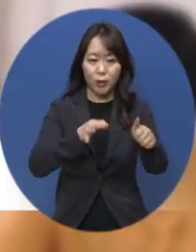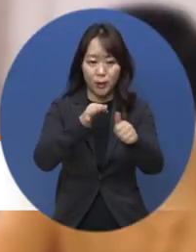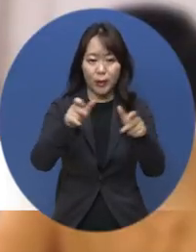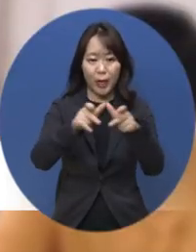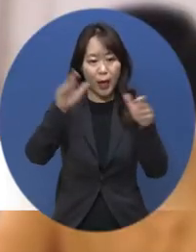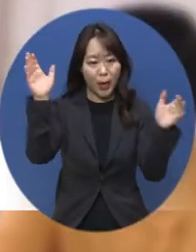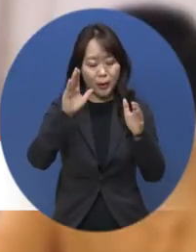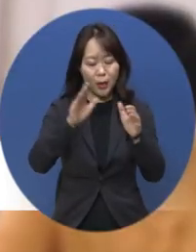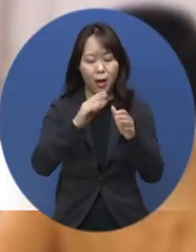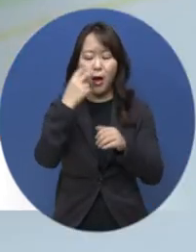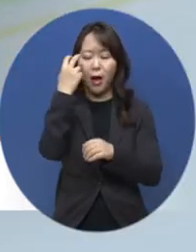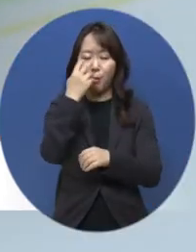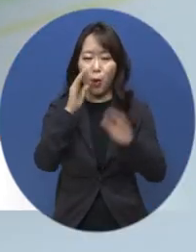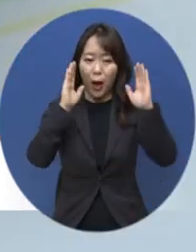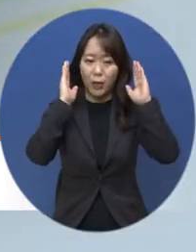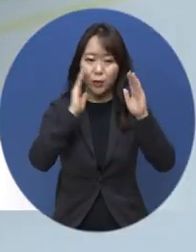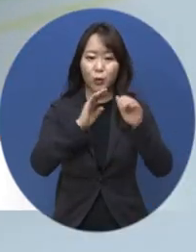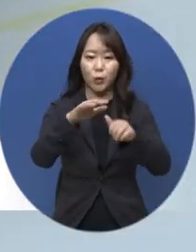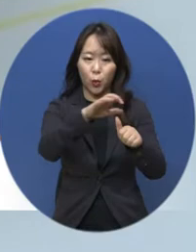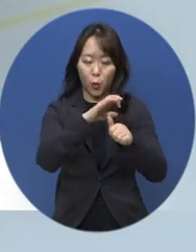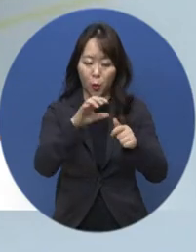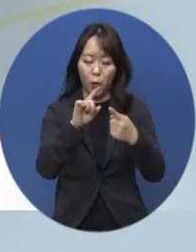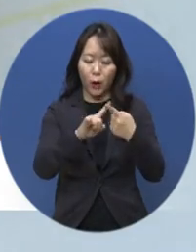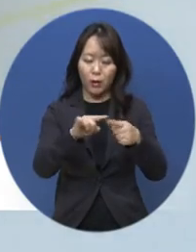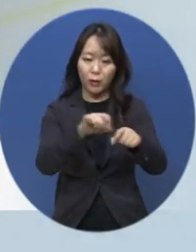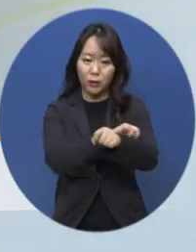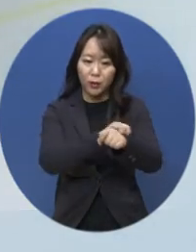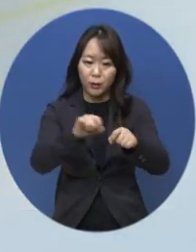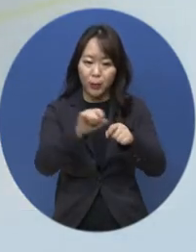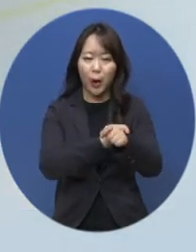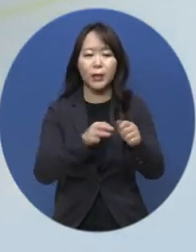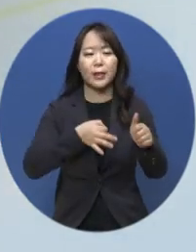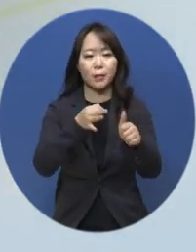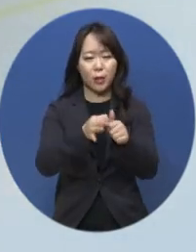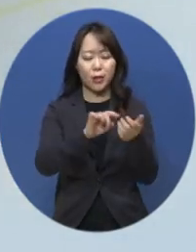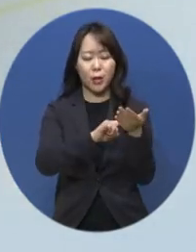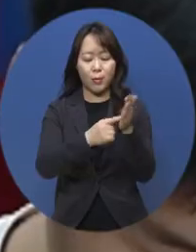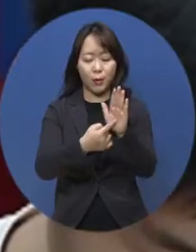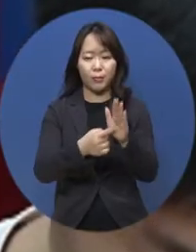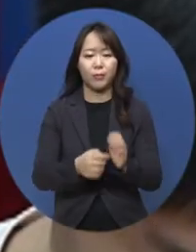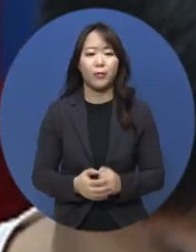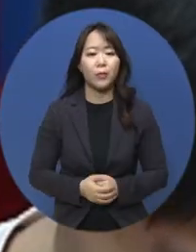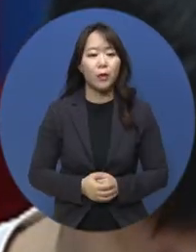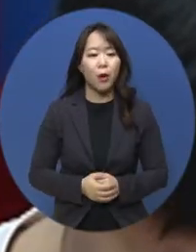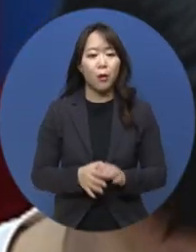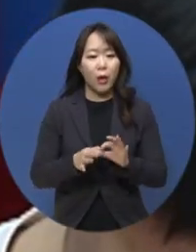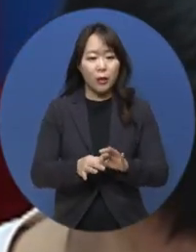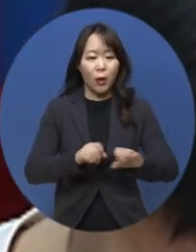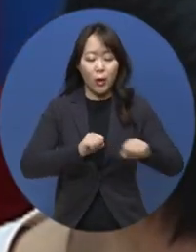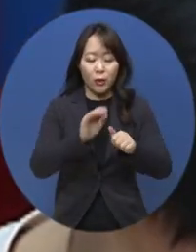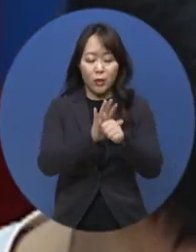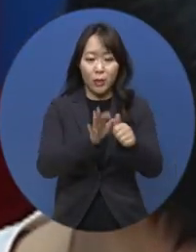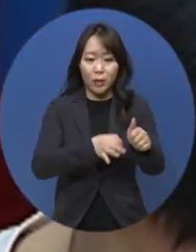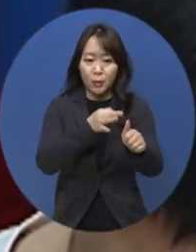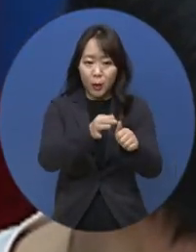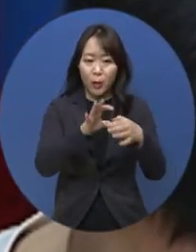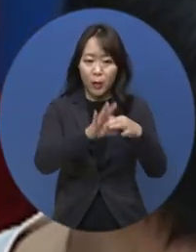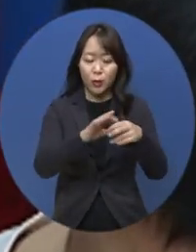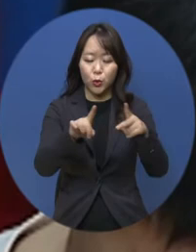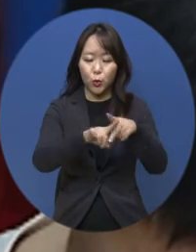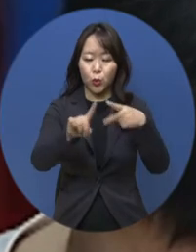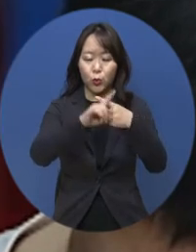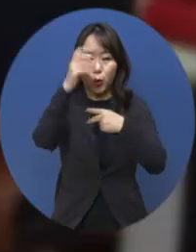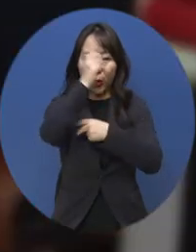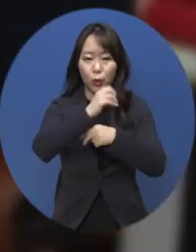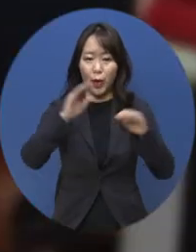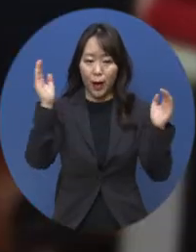학생 학습 2 봄 특별 급여를 제공한다고 밝혔습니다 이번 지원은 활동지원 급여 수급 짜인 초 중